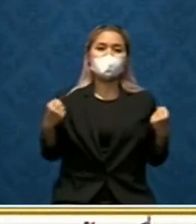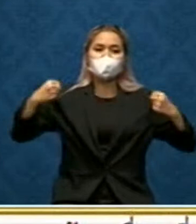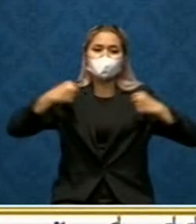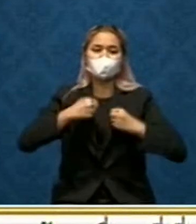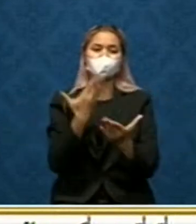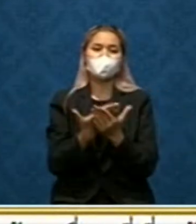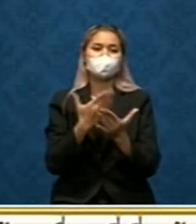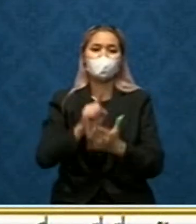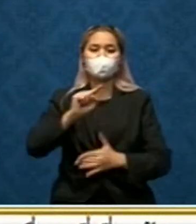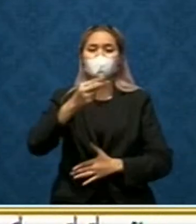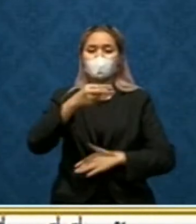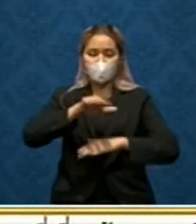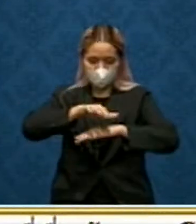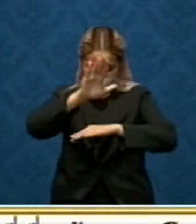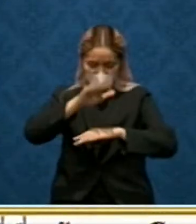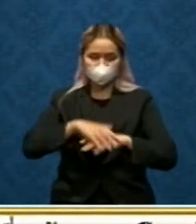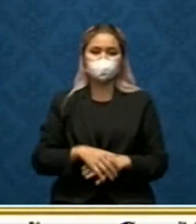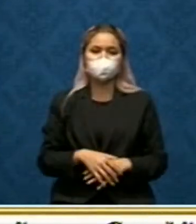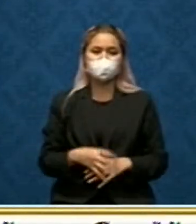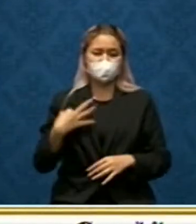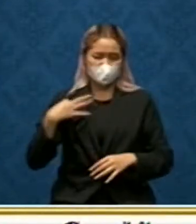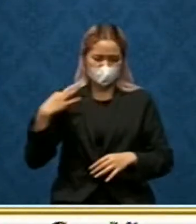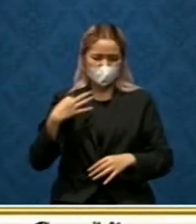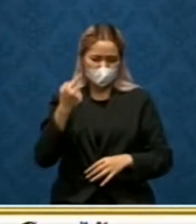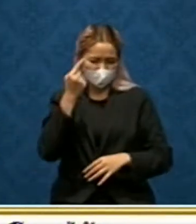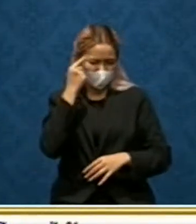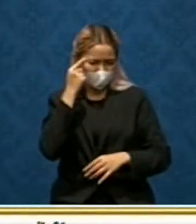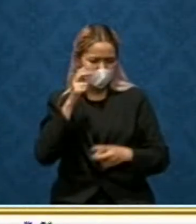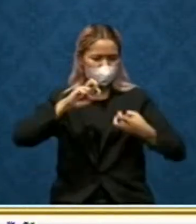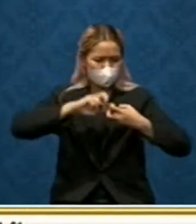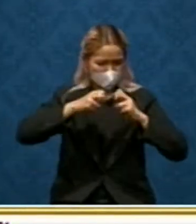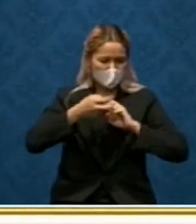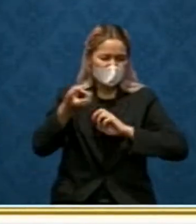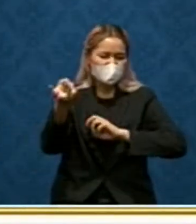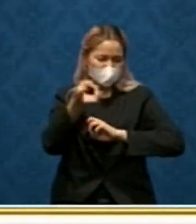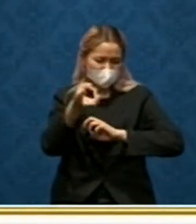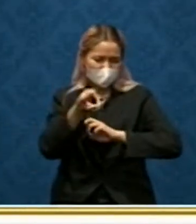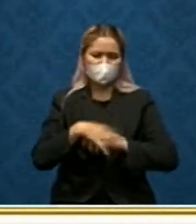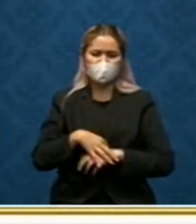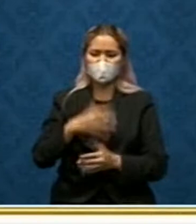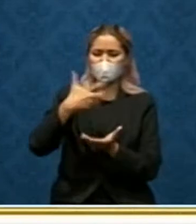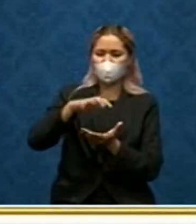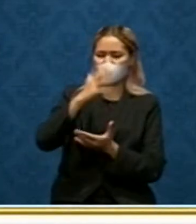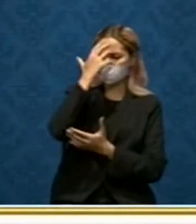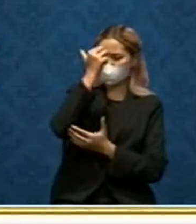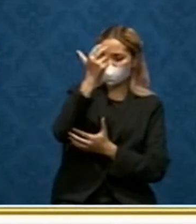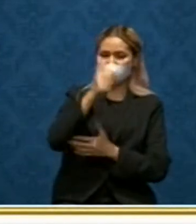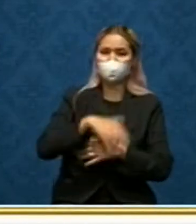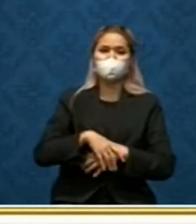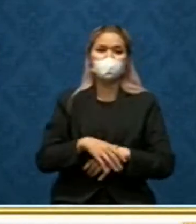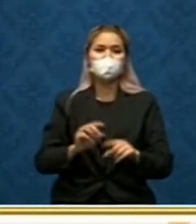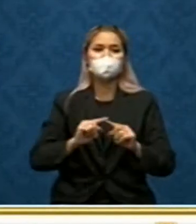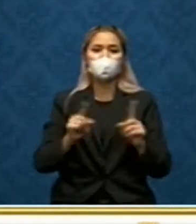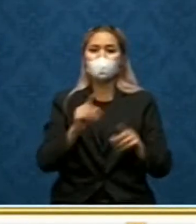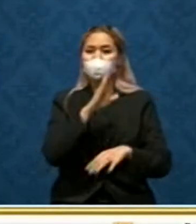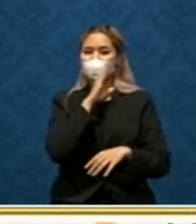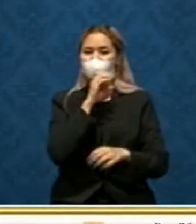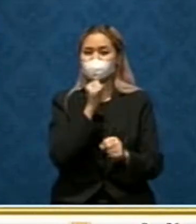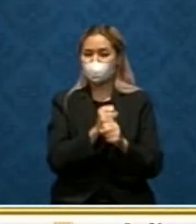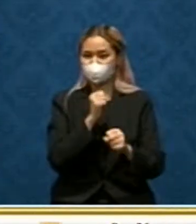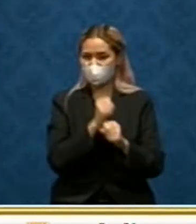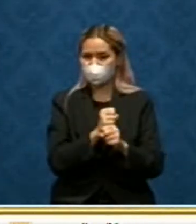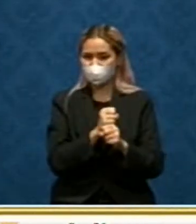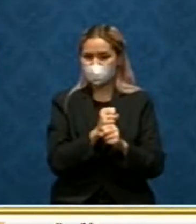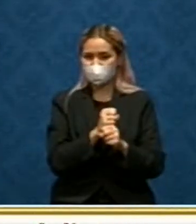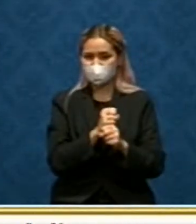มือนกวาบาท ดูเปเรองเล็นะ ผมฟังเรื่องเลก เอมาพดทำไมแตไป มา ๆ คน เรื่เล็ก ครา ดิ